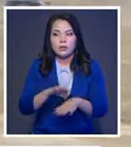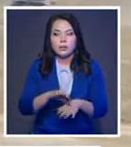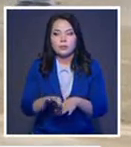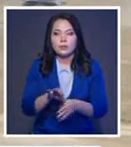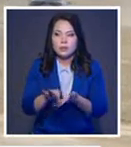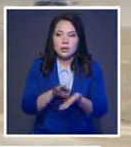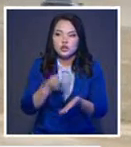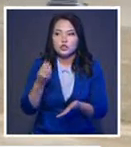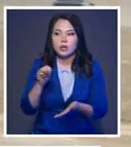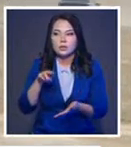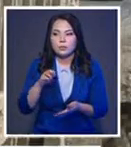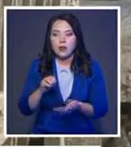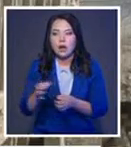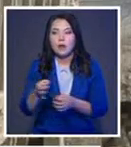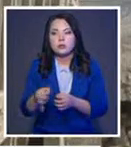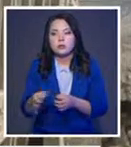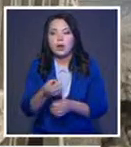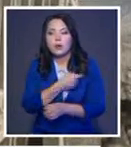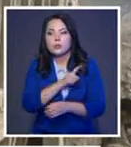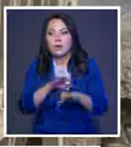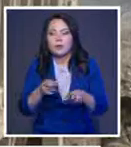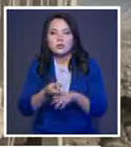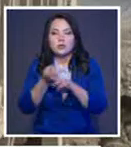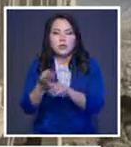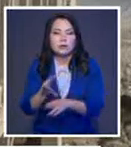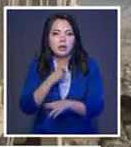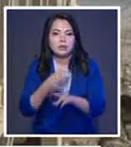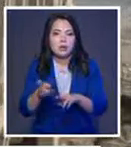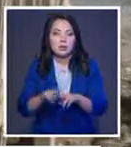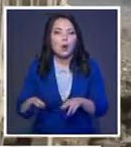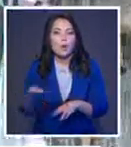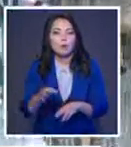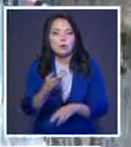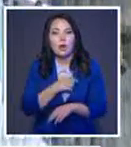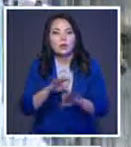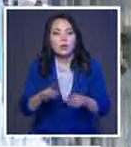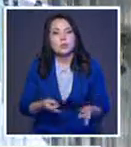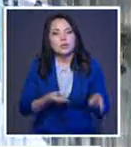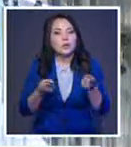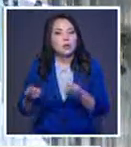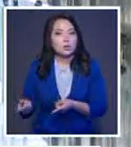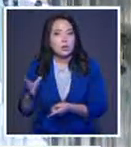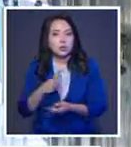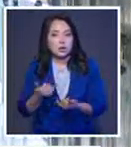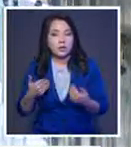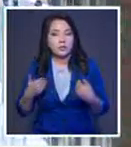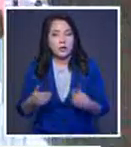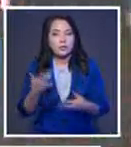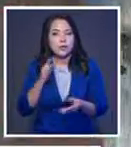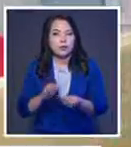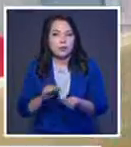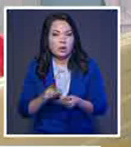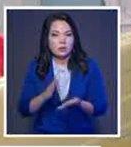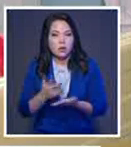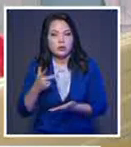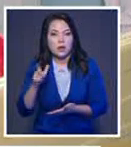ауылдық амбулаториясына жеткізілді. Алғашқы медициналық көмек көрсетілген бойда олар облыстық ауруханаға ауыстырылды. Қазір науқастардың жағдайы бірқалыпты.